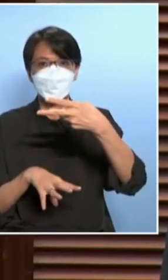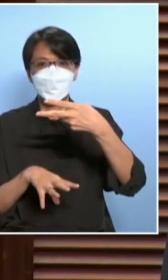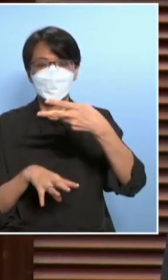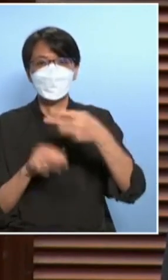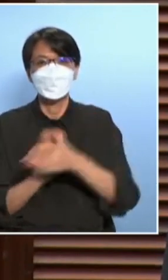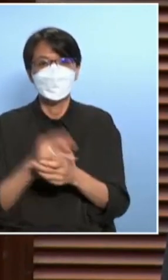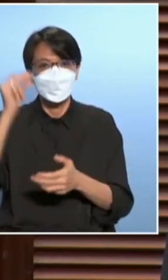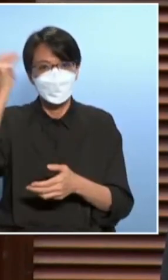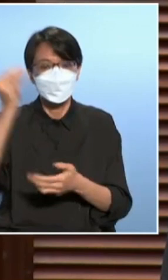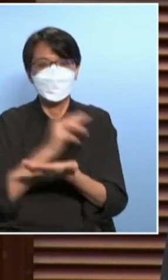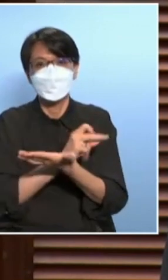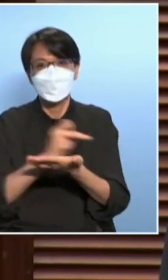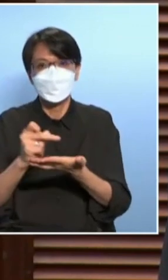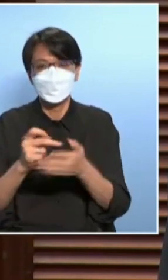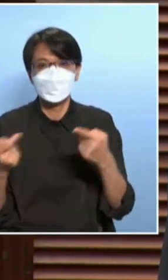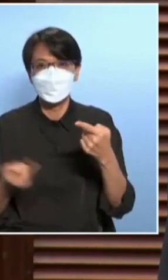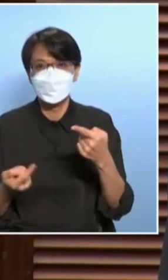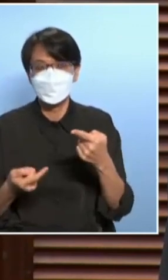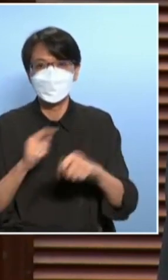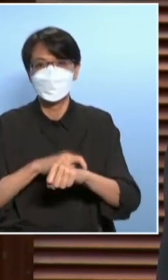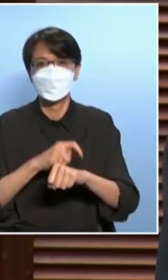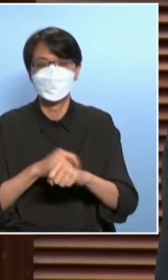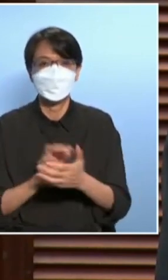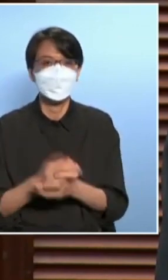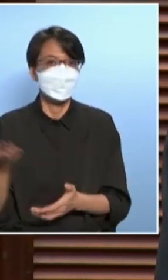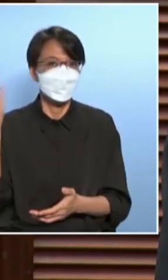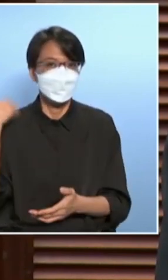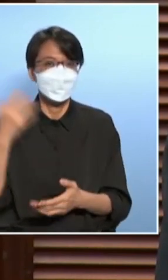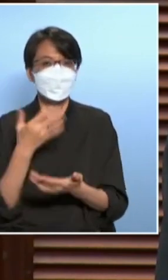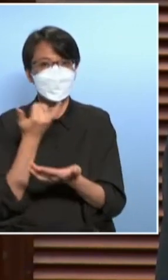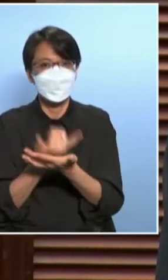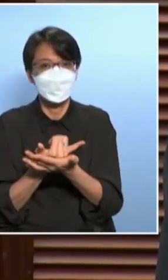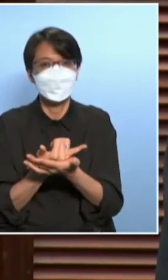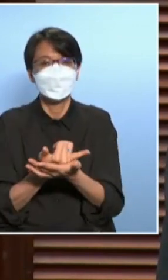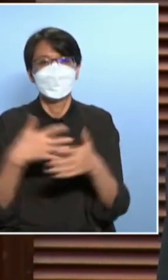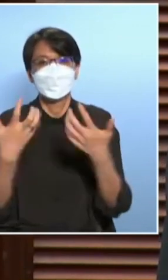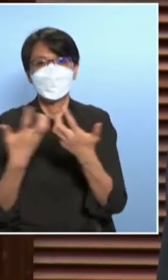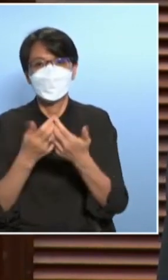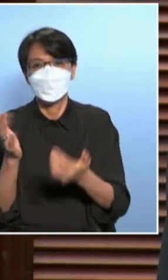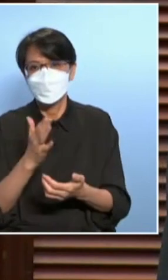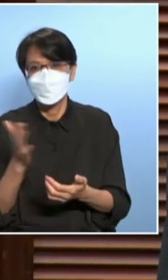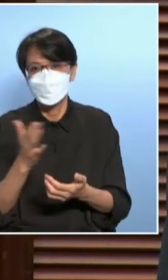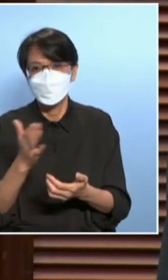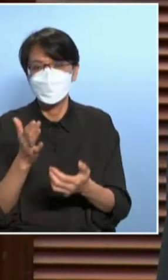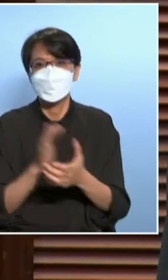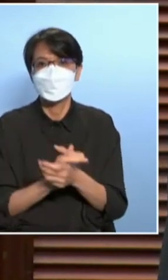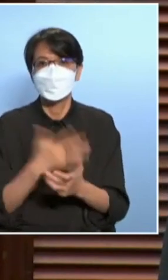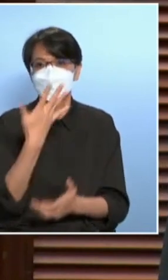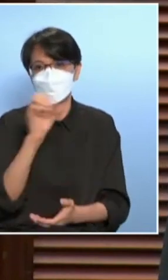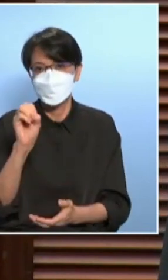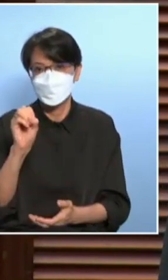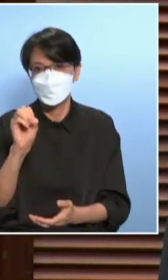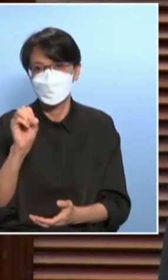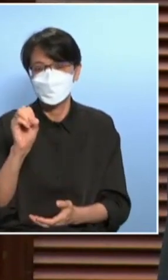去到七日平均數係接近一萬嘅時候咧，我哋當時每日嘅死亡數字咧，已經接近去到五十個